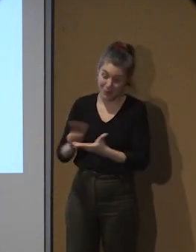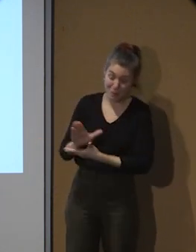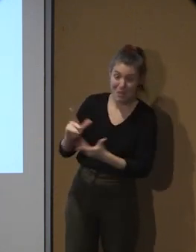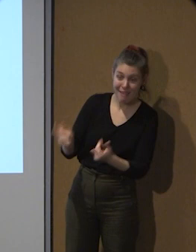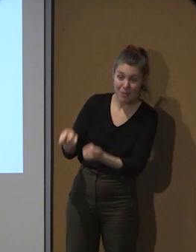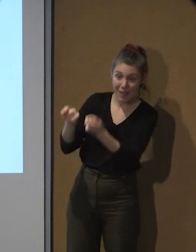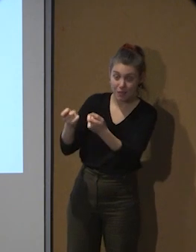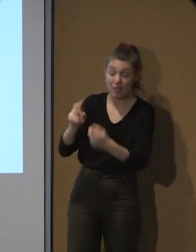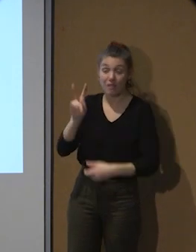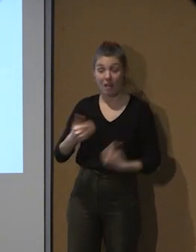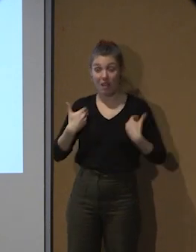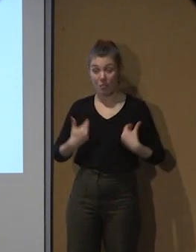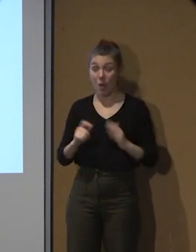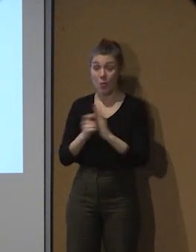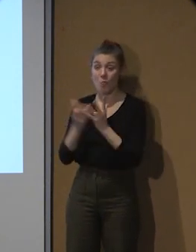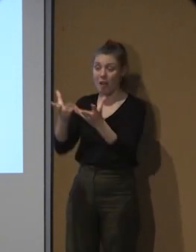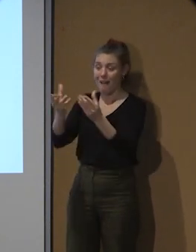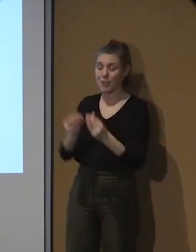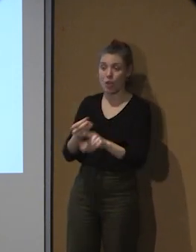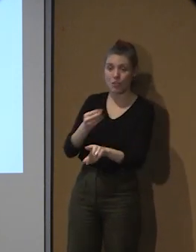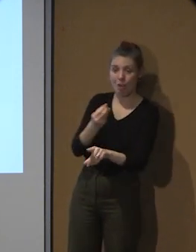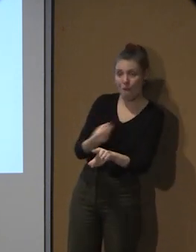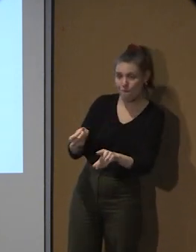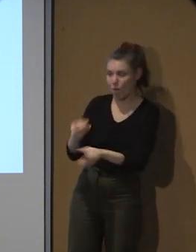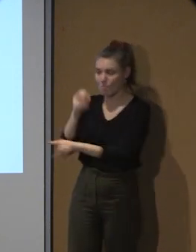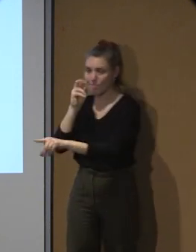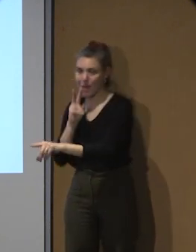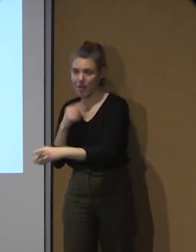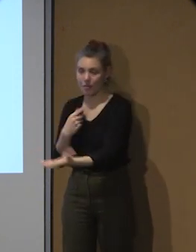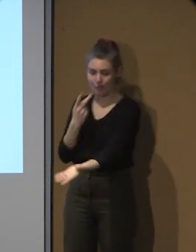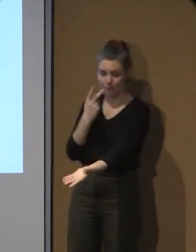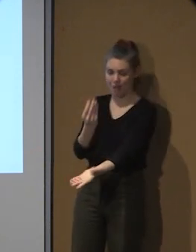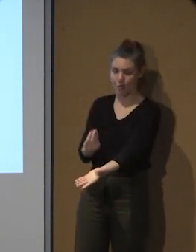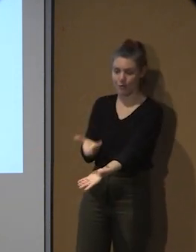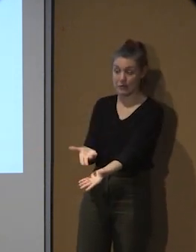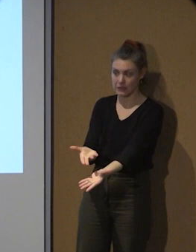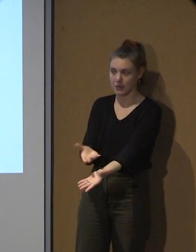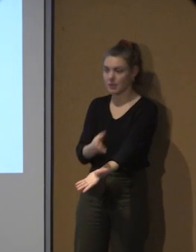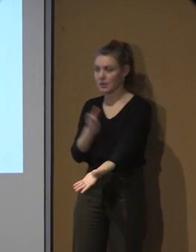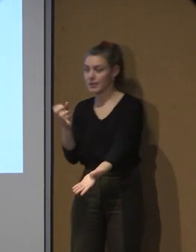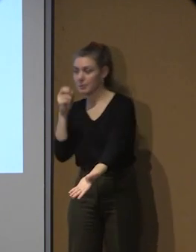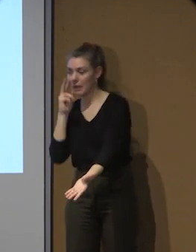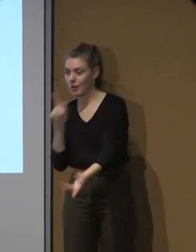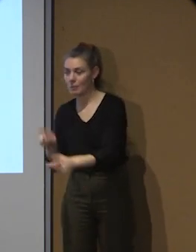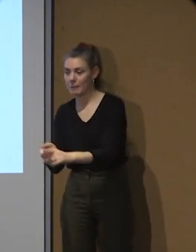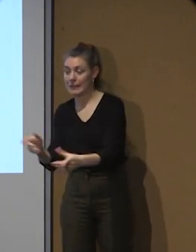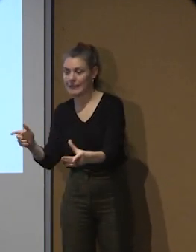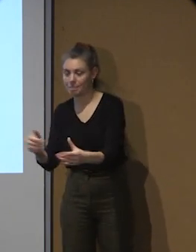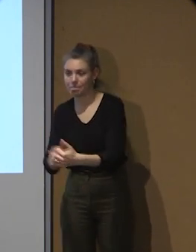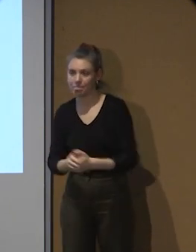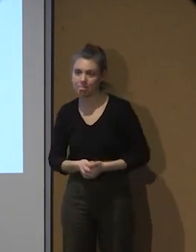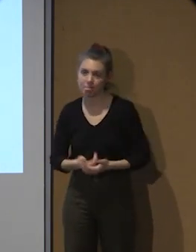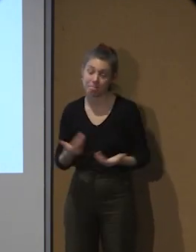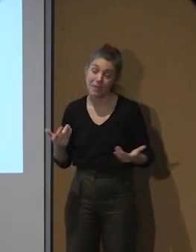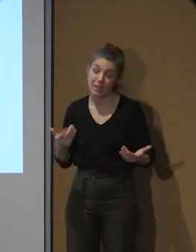En consultation, on a des enfants, en effet, on voit très bien le résultat, mais les parents sont pareils. Donc